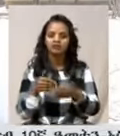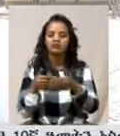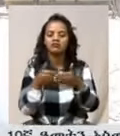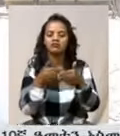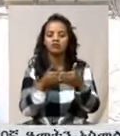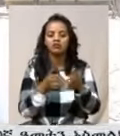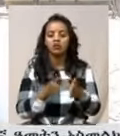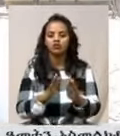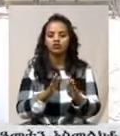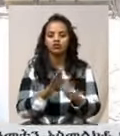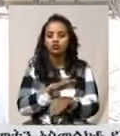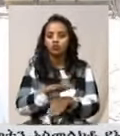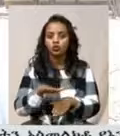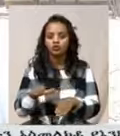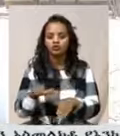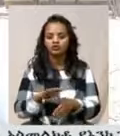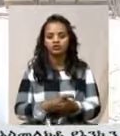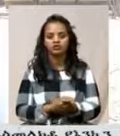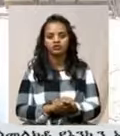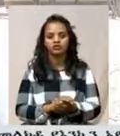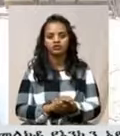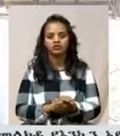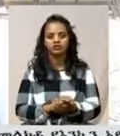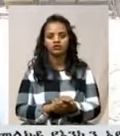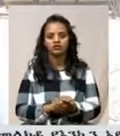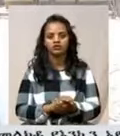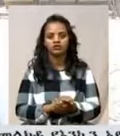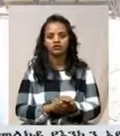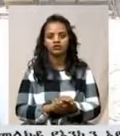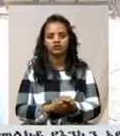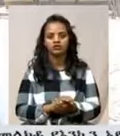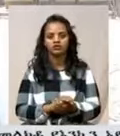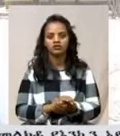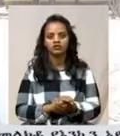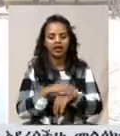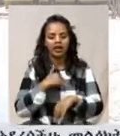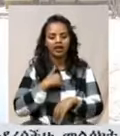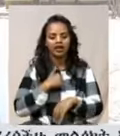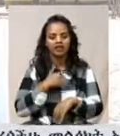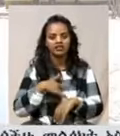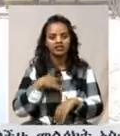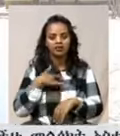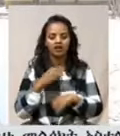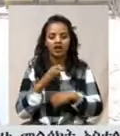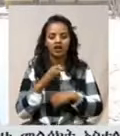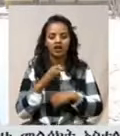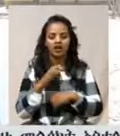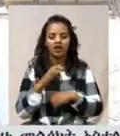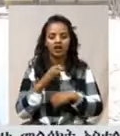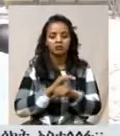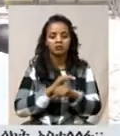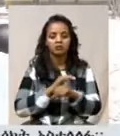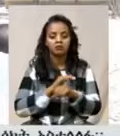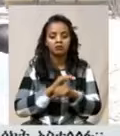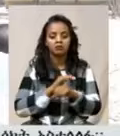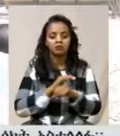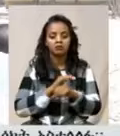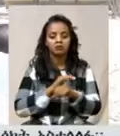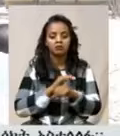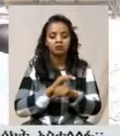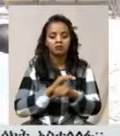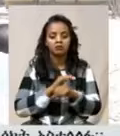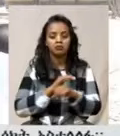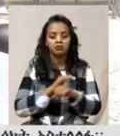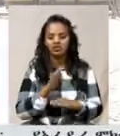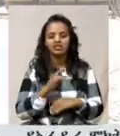መልኩ ልጆቹ ጋር ተጽዕኖ የሚፈጥሩ መልእክቶችን፣ የኔነት ስሜትን፣ ሀገራዊ ፍቅርን፣ በተለይ ደግሞ